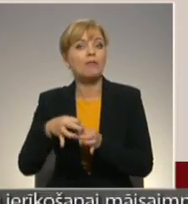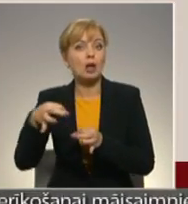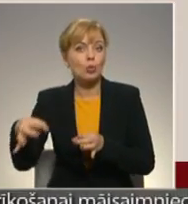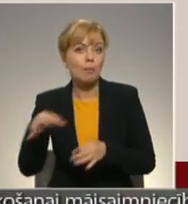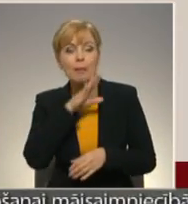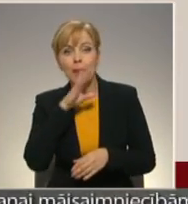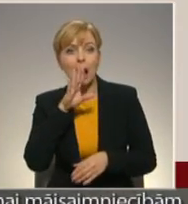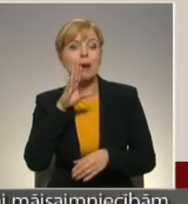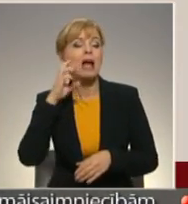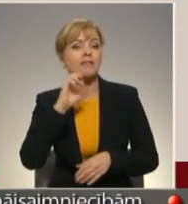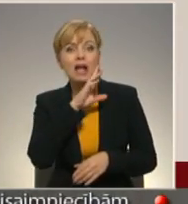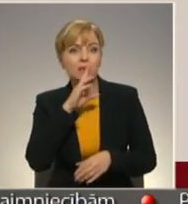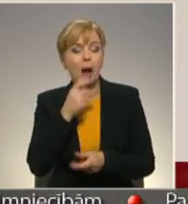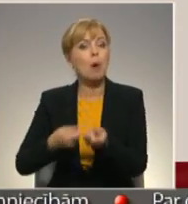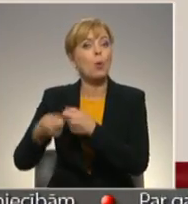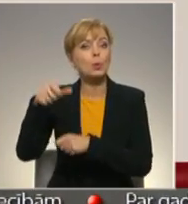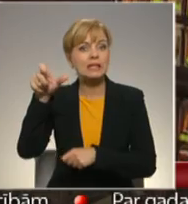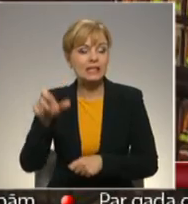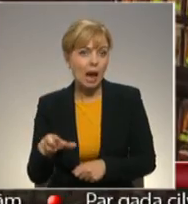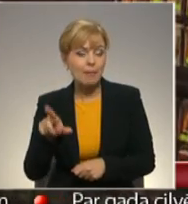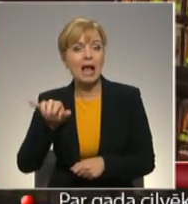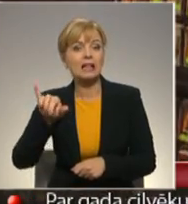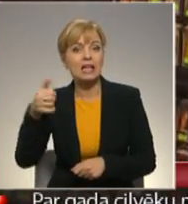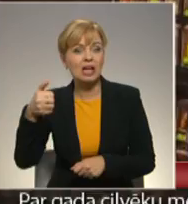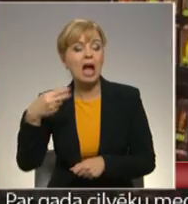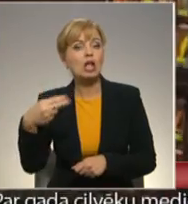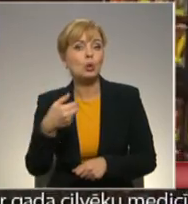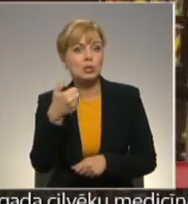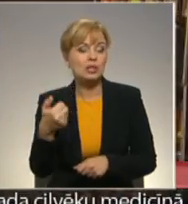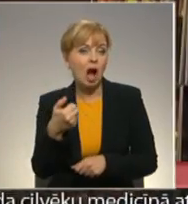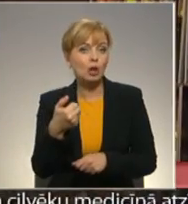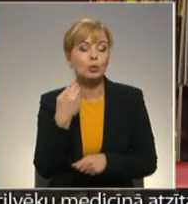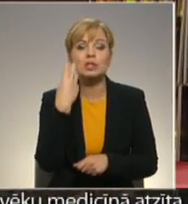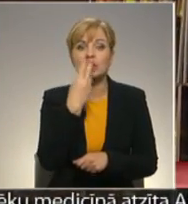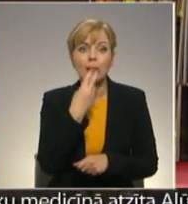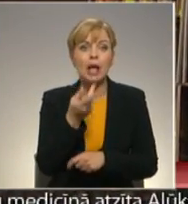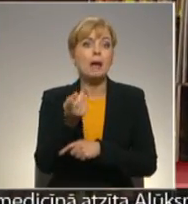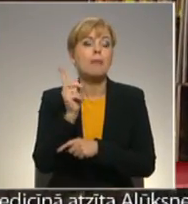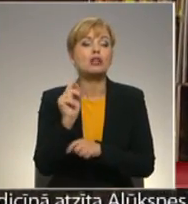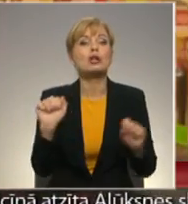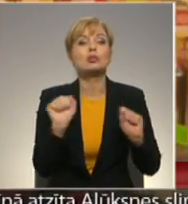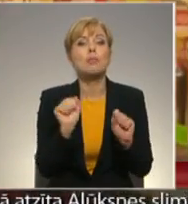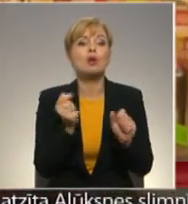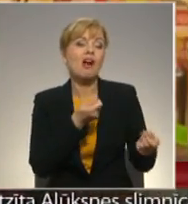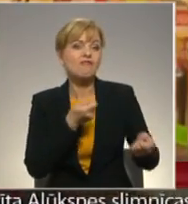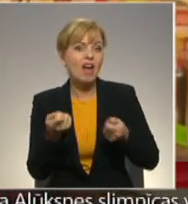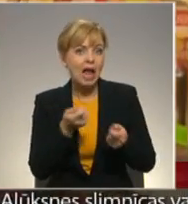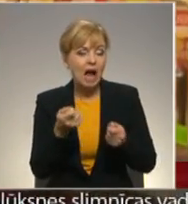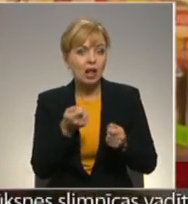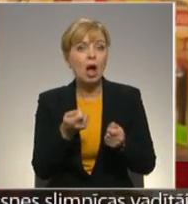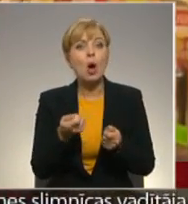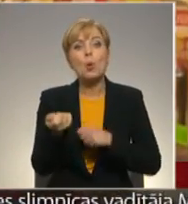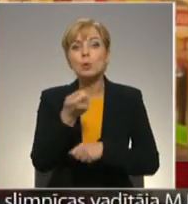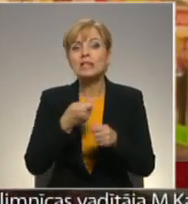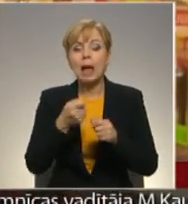mamma, vecmāmiņa un uzņēmēja Līga Pennere. Jau vairāk nekā 20 gadus viņa balvos saimnieko makšķerēšanas un sporta preču veikalā. Uzņēmē darbība